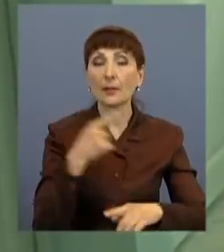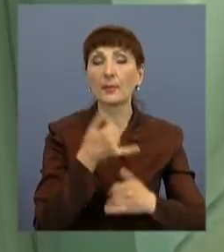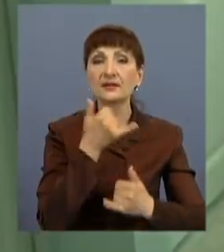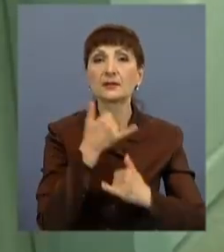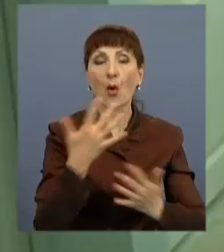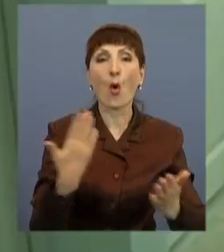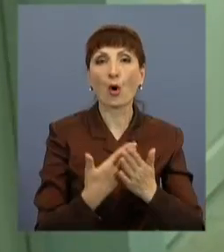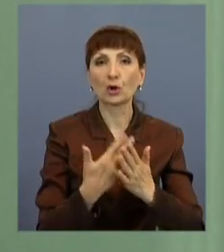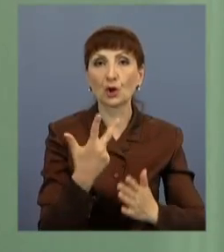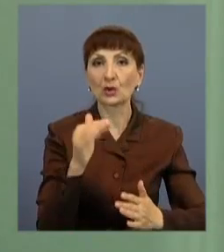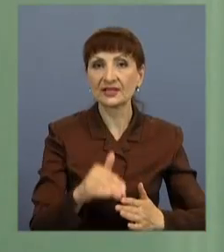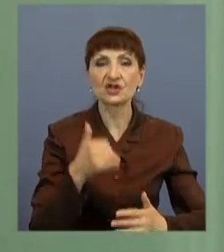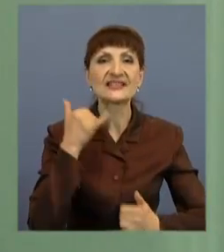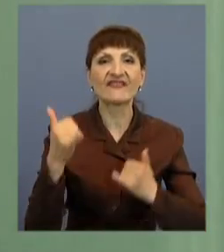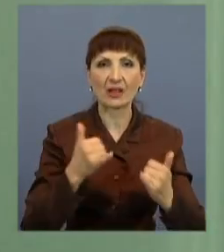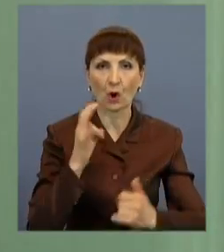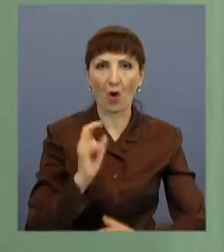поступило около 3000 звонков.